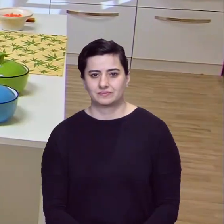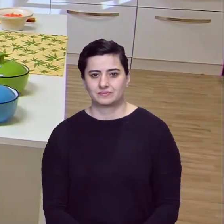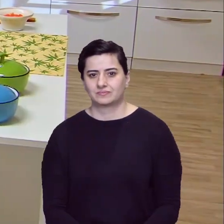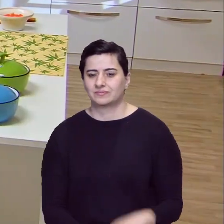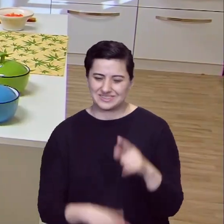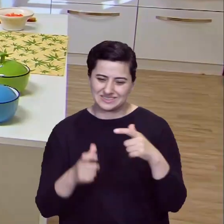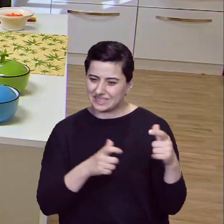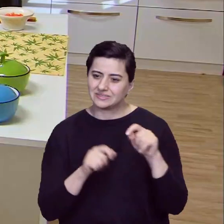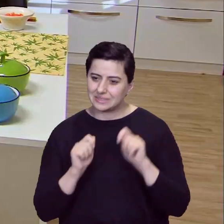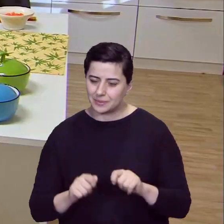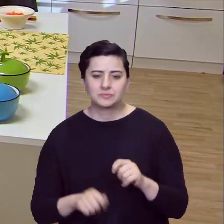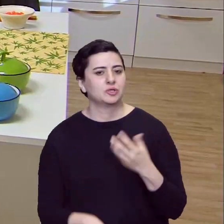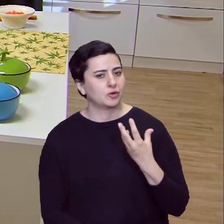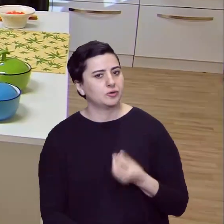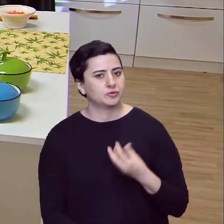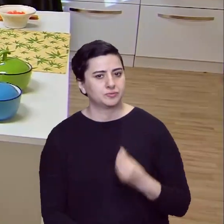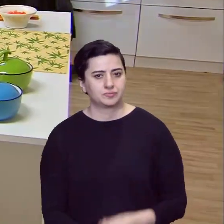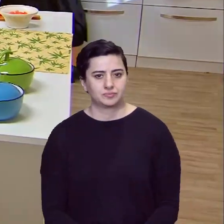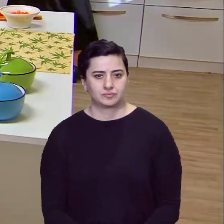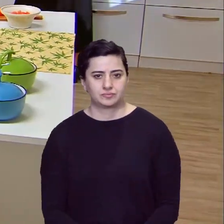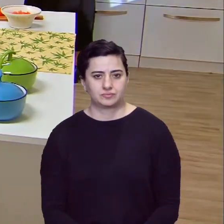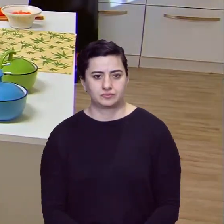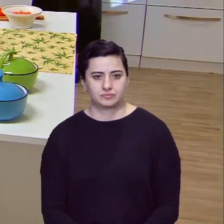Nazancığım, servis yapar mısın? Tabii tabii